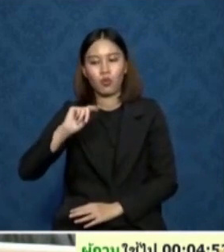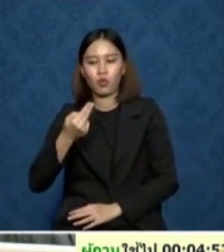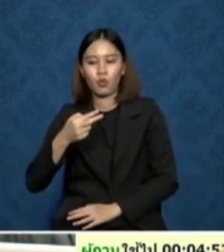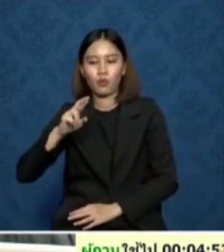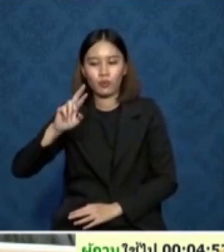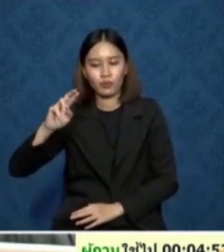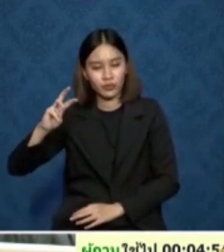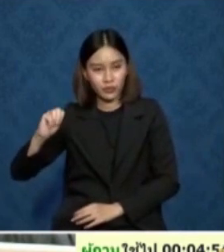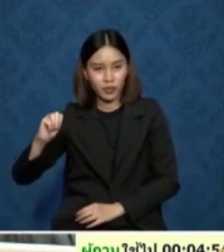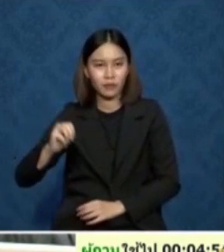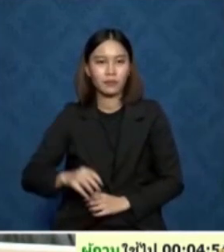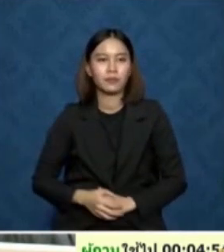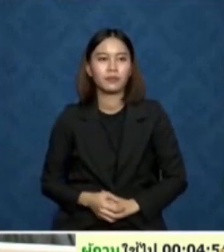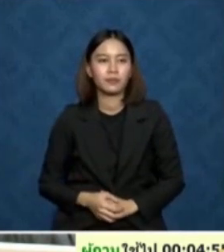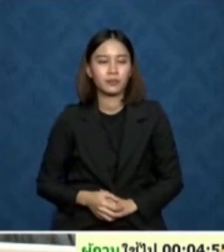ชัยครัว่า